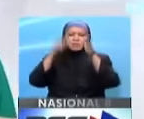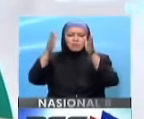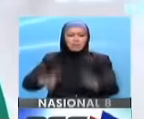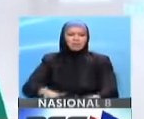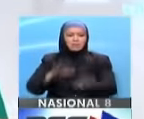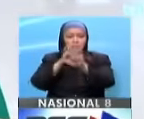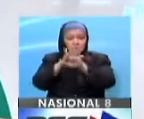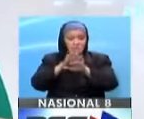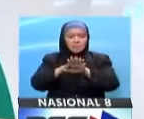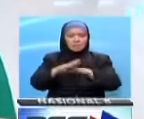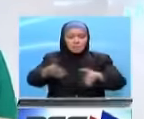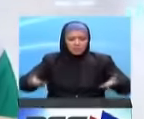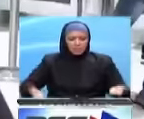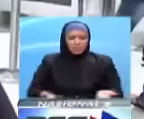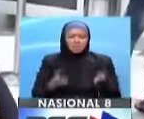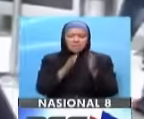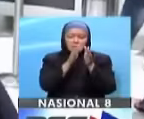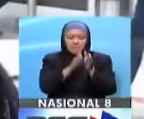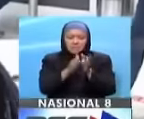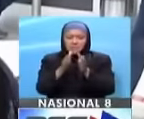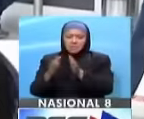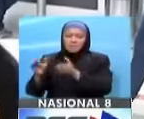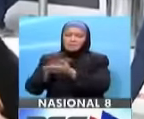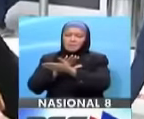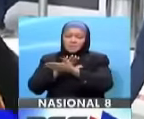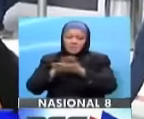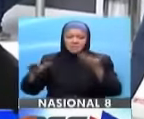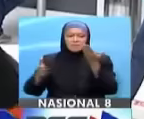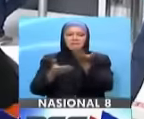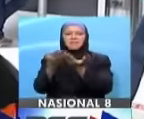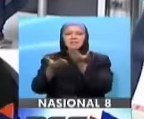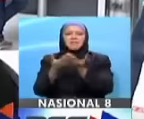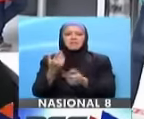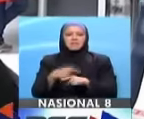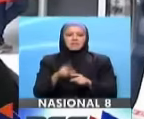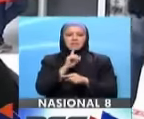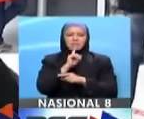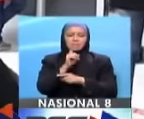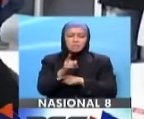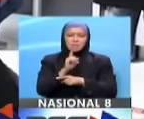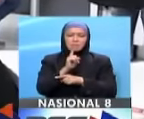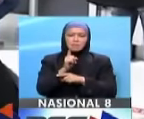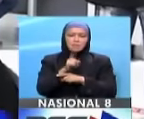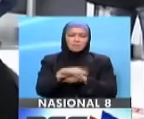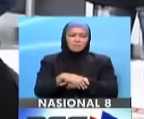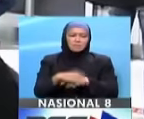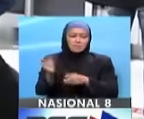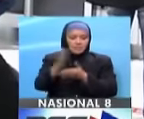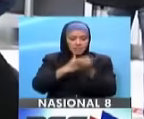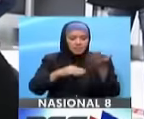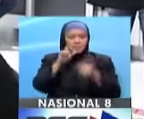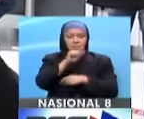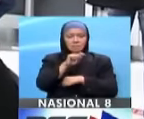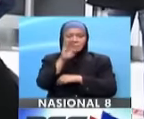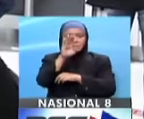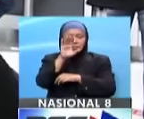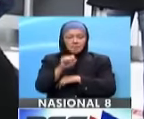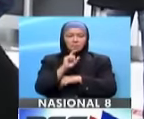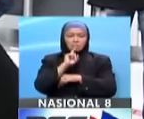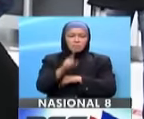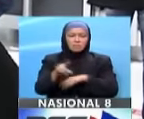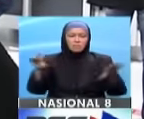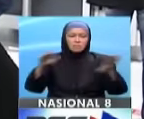macam teratur, jadi mudah lah. Memanglah sepatutnya pihak TBS ni menyediakan bas tambahan